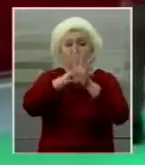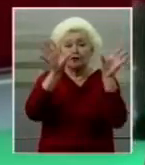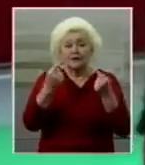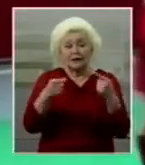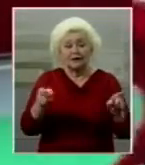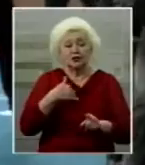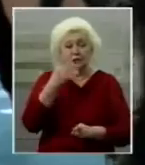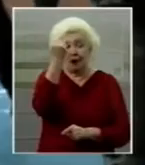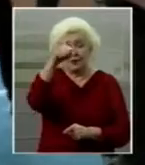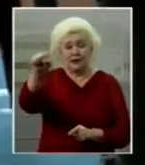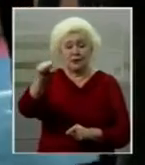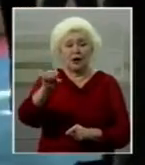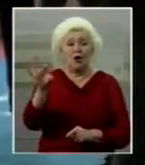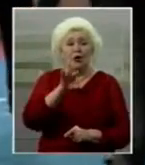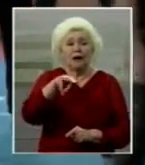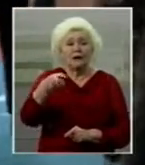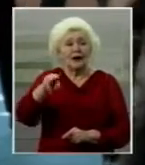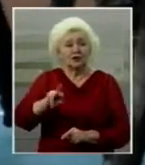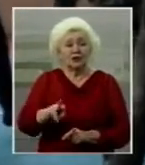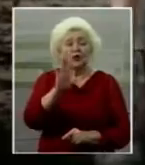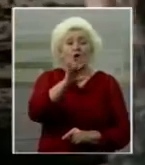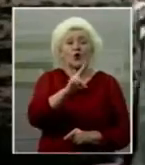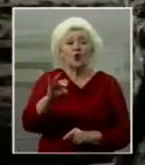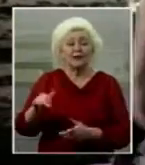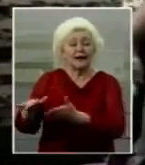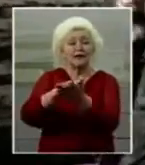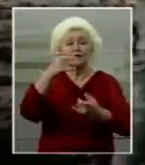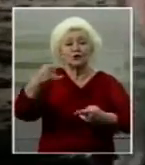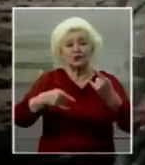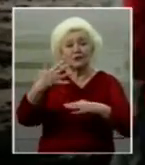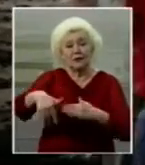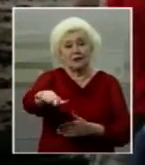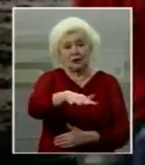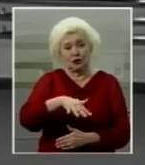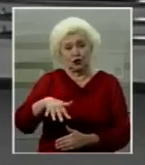ми перемогли. Ольга Ляшенко, Владислав Купрієв, Суспільне, Херсон.